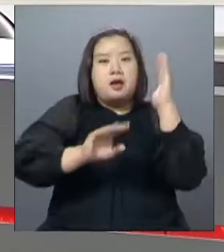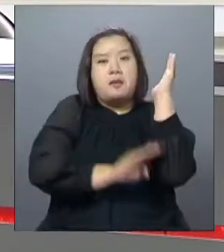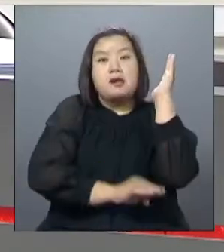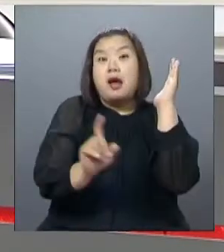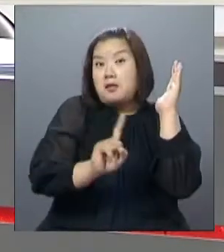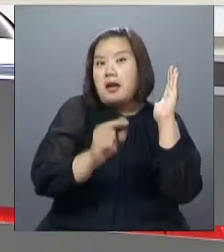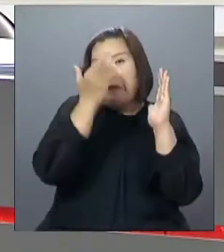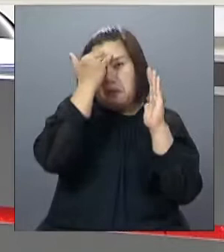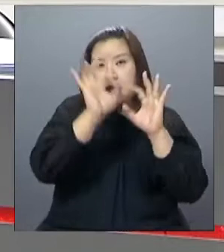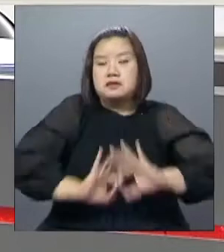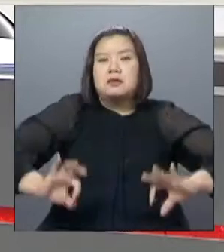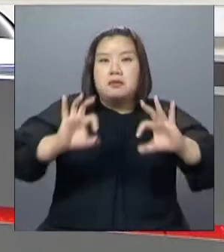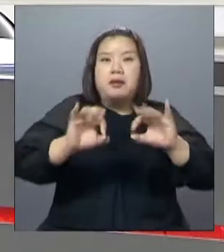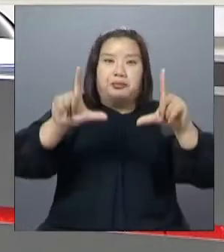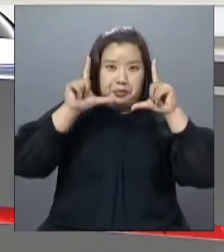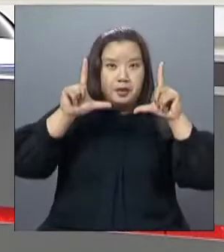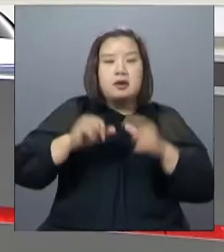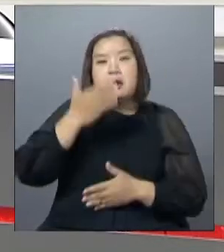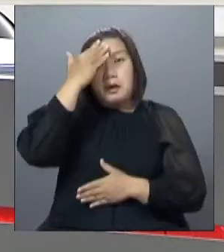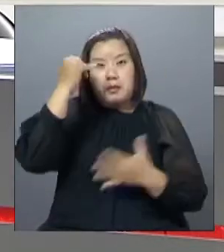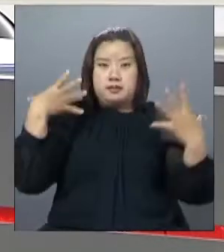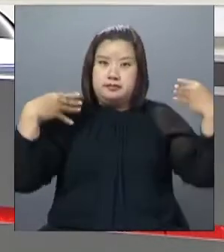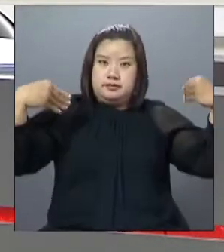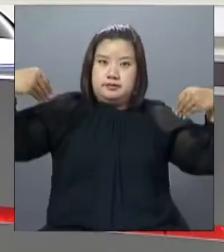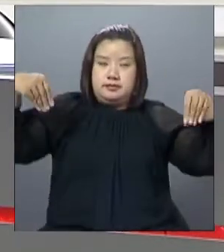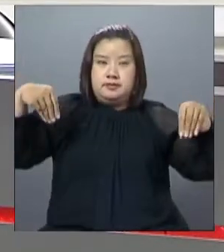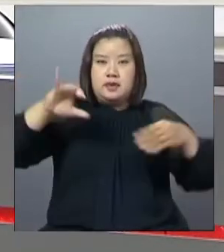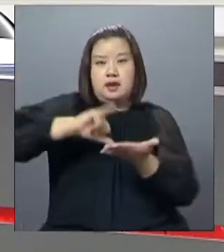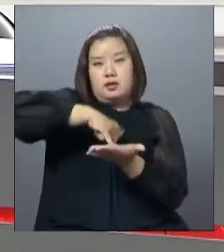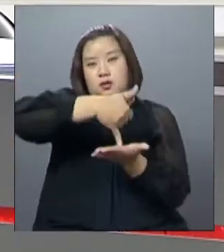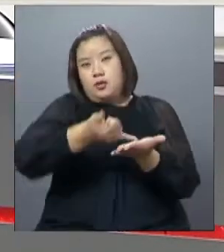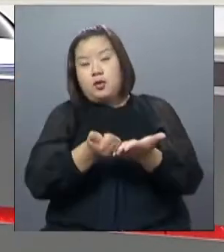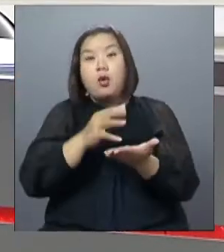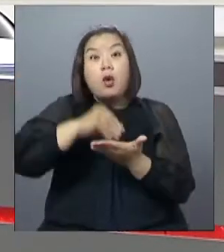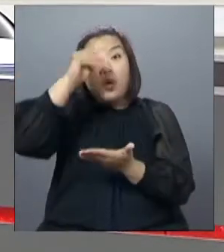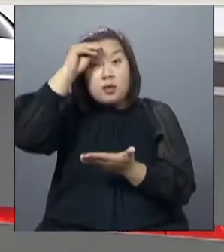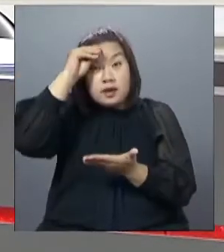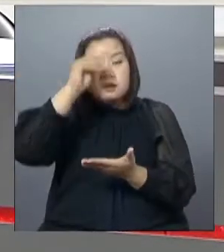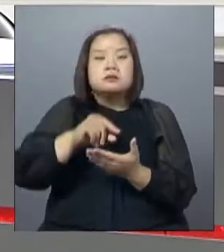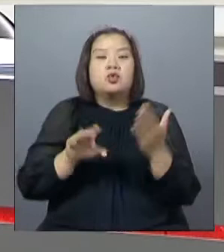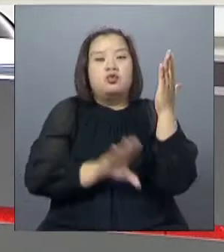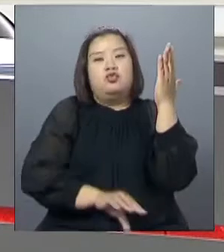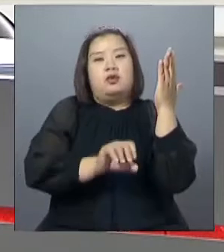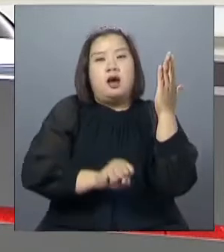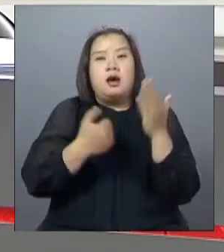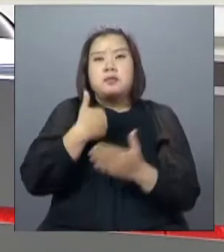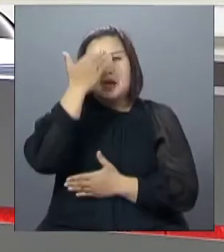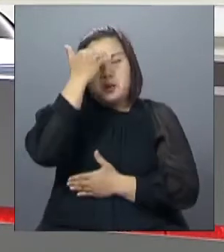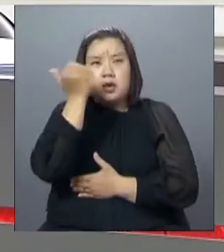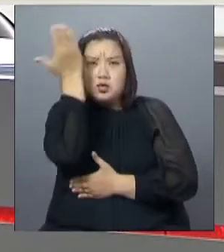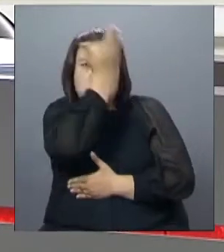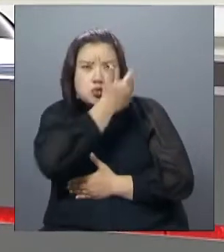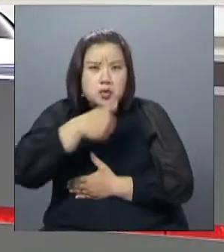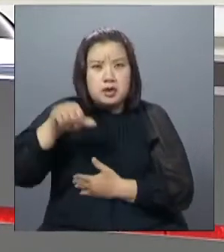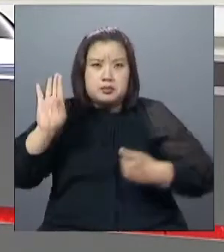แขนงค่ะก็คือการแสดงร่ายรำมโนราตัวอ่อนของนักเรียนโรงเรียนแจ้งวิทยาสงขลาซึ่งก็มีท่ารำที่อ่อนช้อยสว